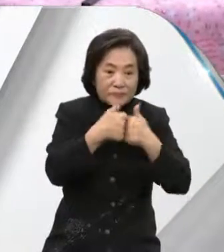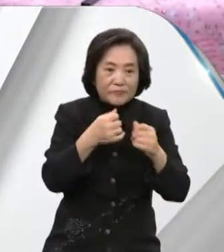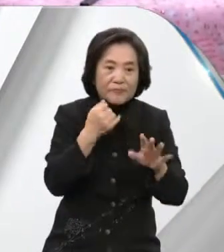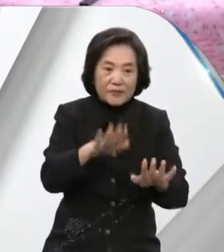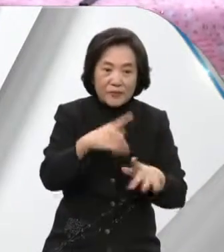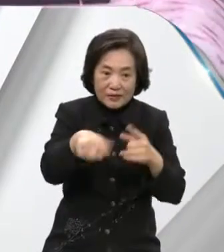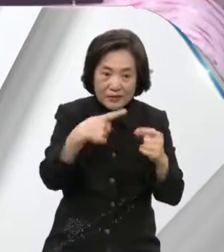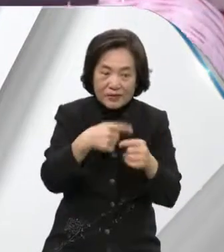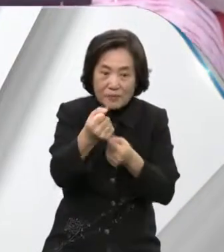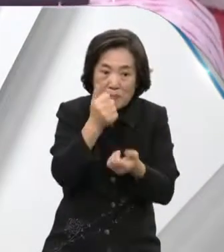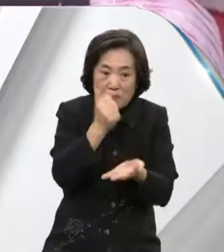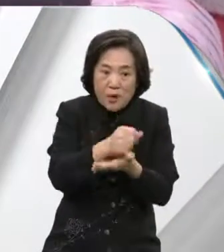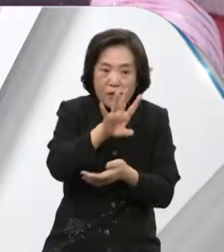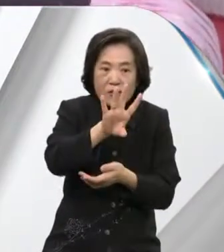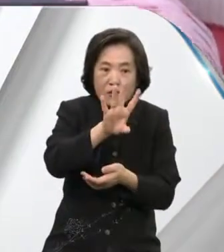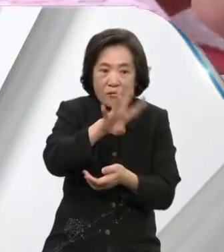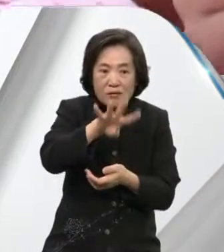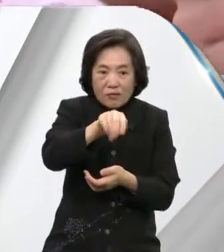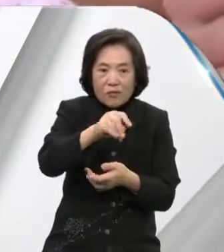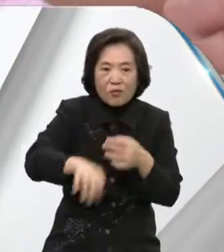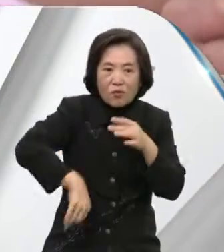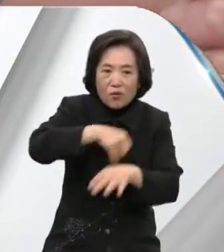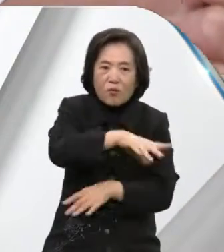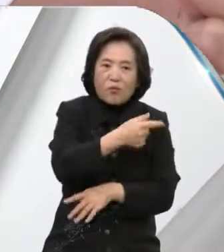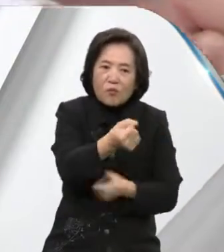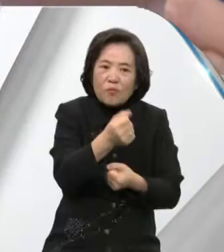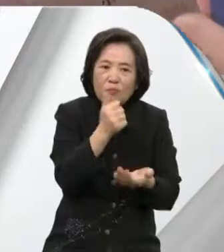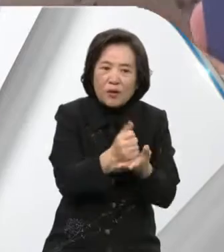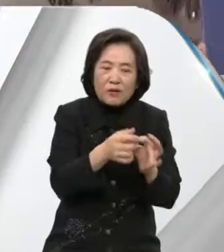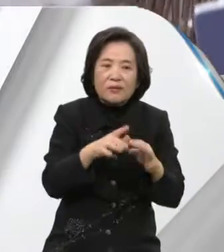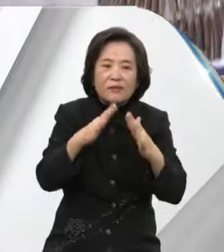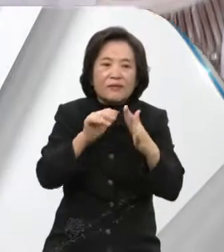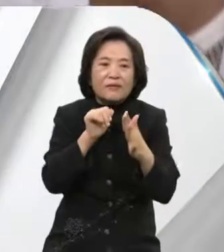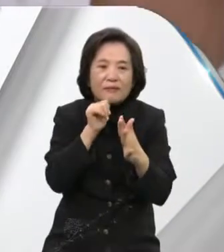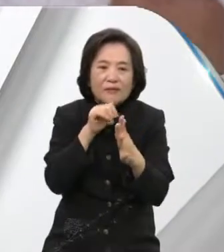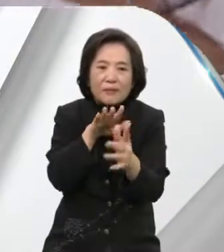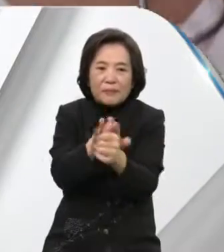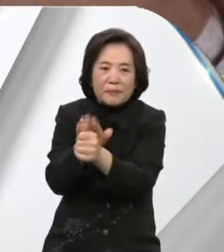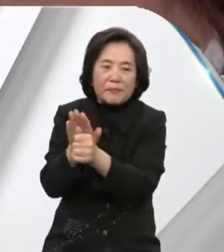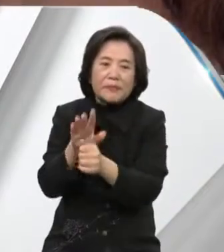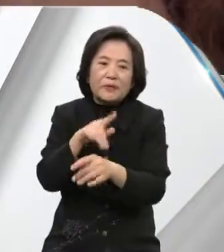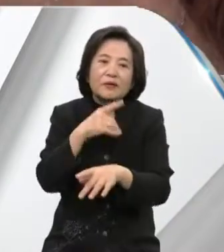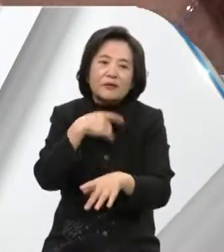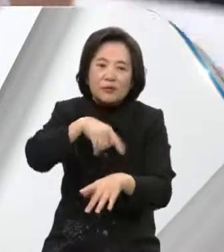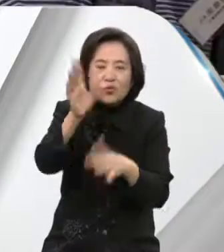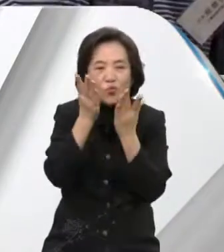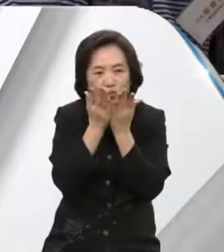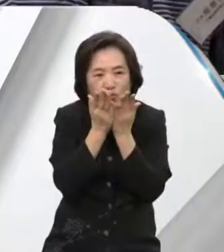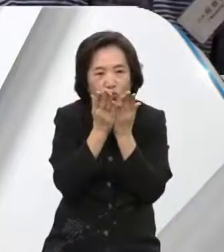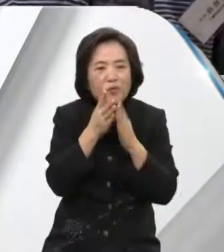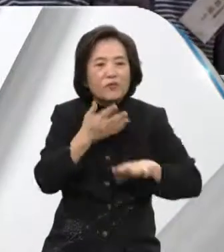提今年募到4000万元的经费，为弱势穷苦的成人呢，做得安心去读书。